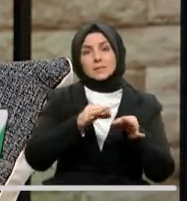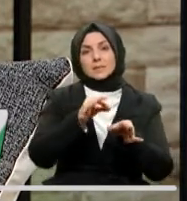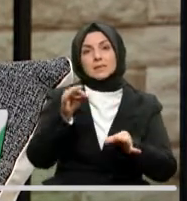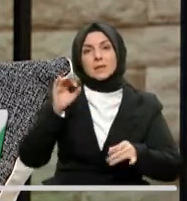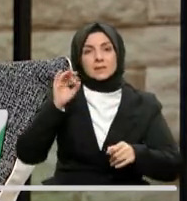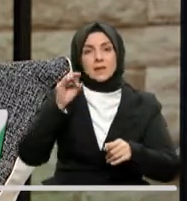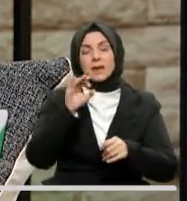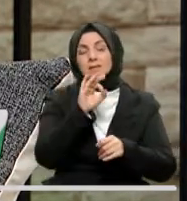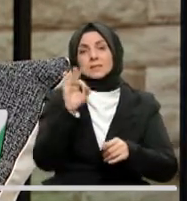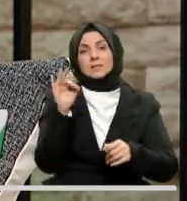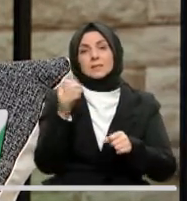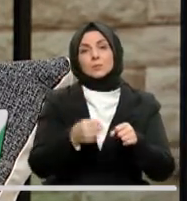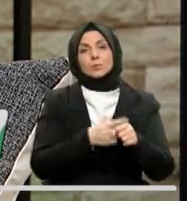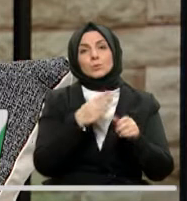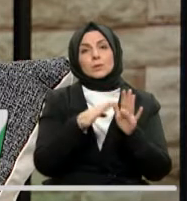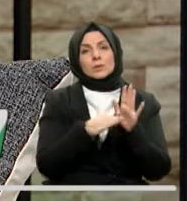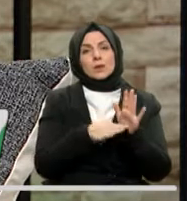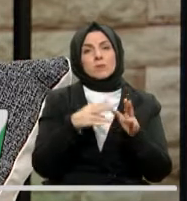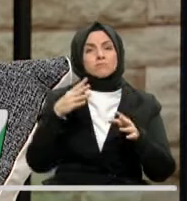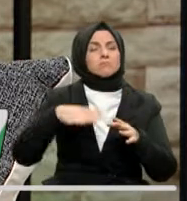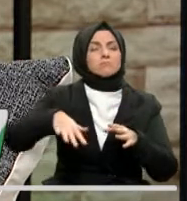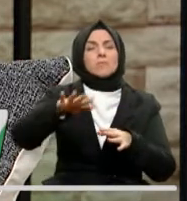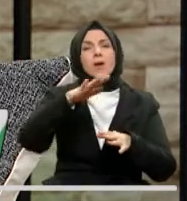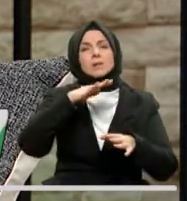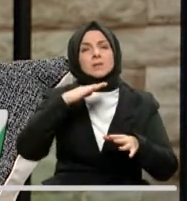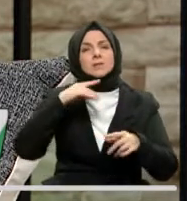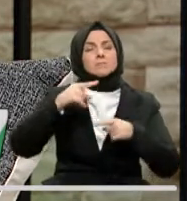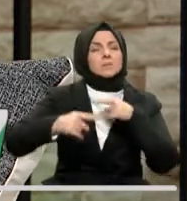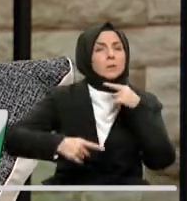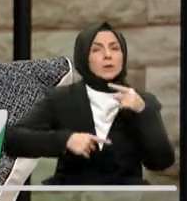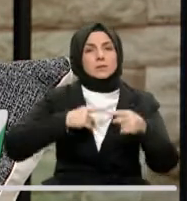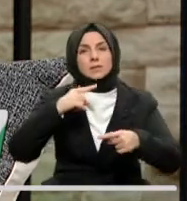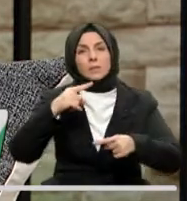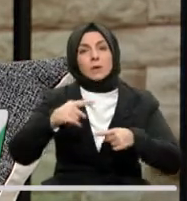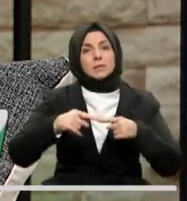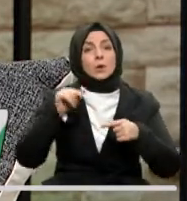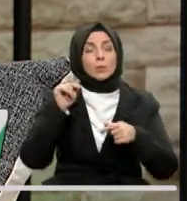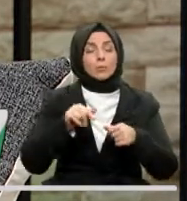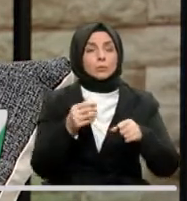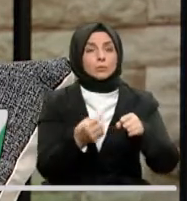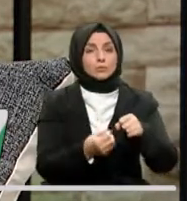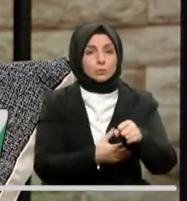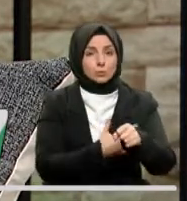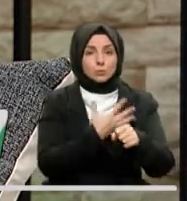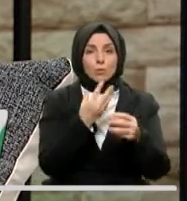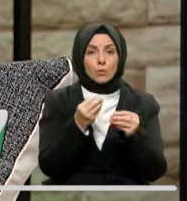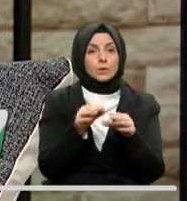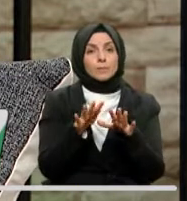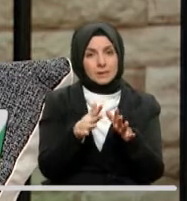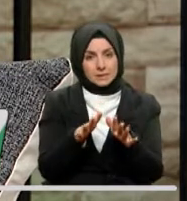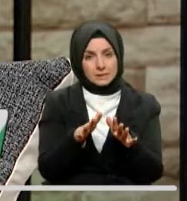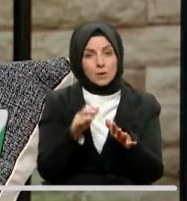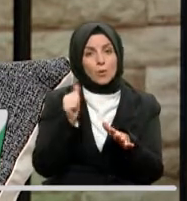bazıları hiç yaşamaz diye bir şey yok Herkesin dönem dönem ya da olaylar üzerinden Bu duygu hissettiği zamanlar olur